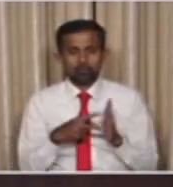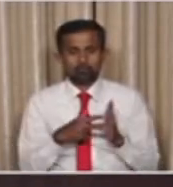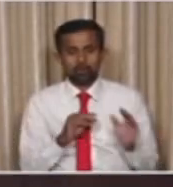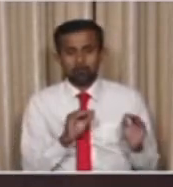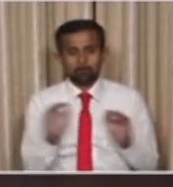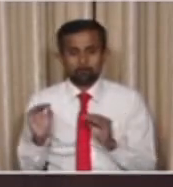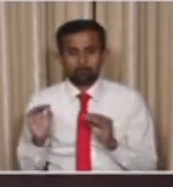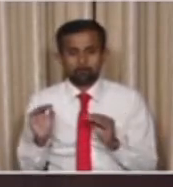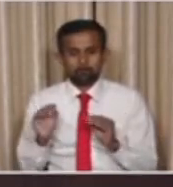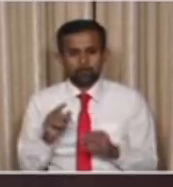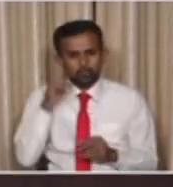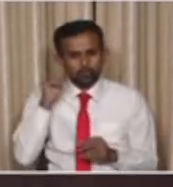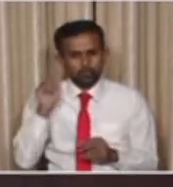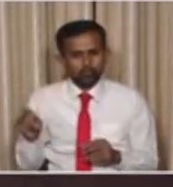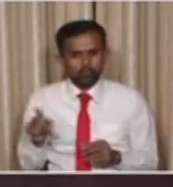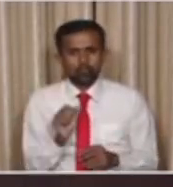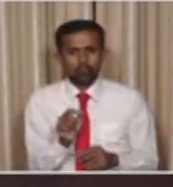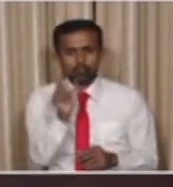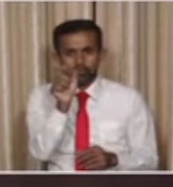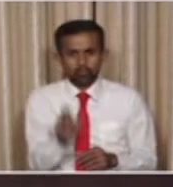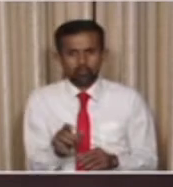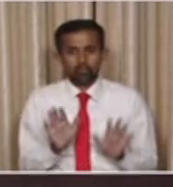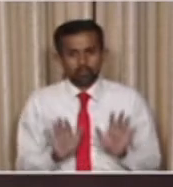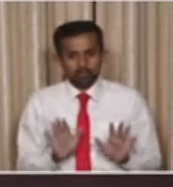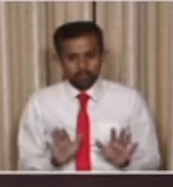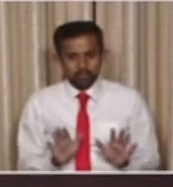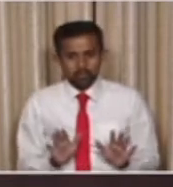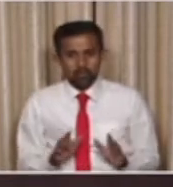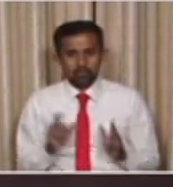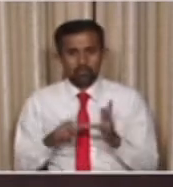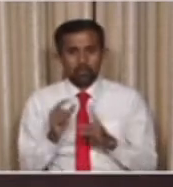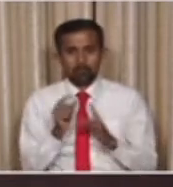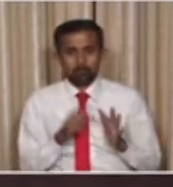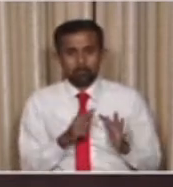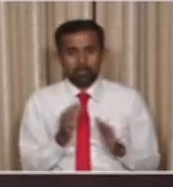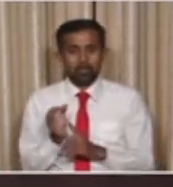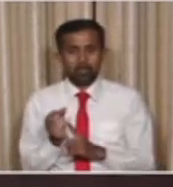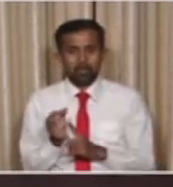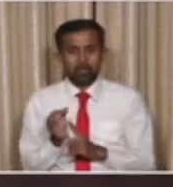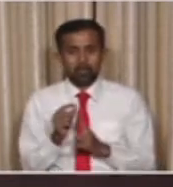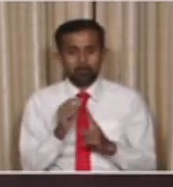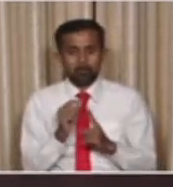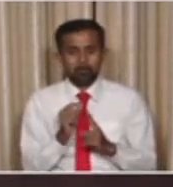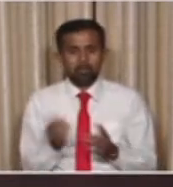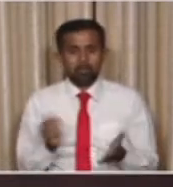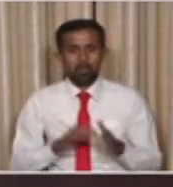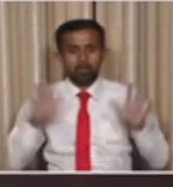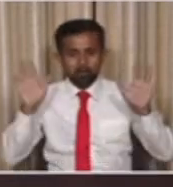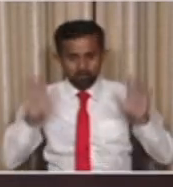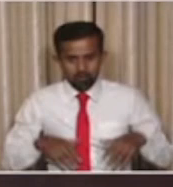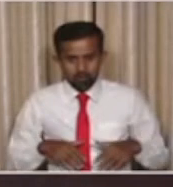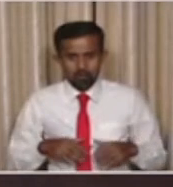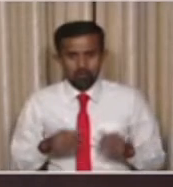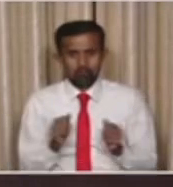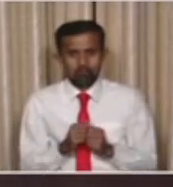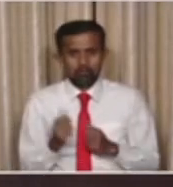පස්සේ මට තියෙන සැකේ වෙන එකක් නෙමෙයි. ඔබතුමාලා එතකල් ඉඳලා මේ කෝප් කමිටුවේ සභාපති පාර්ලිමේන්තුව නැවත කැඳවන්න